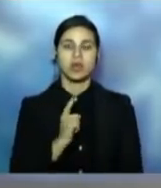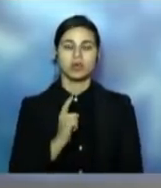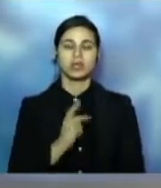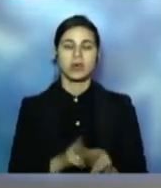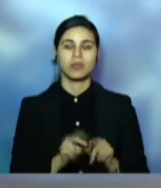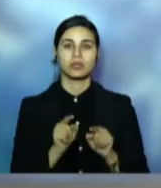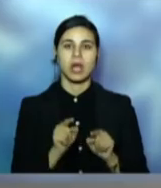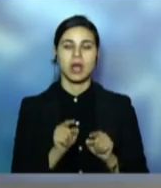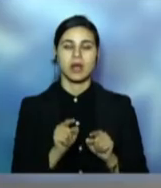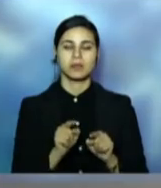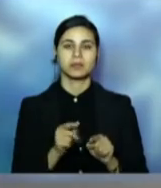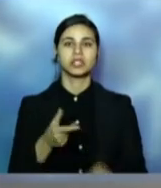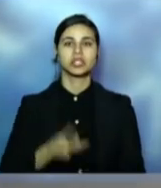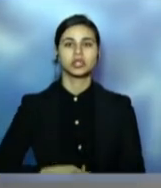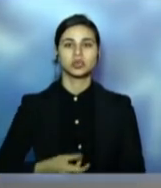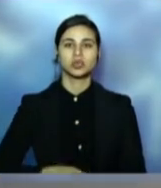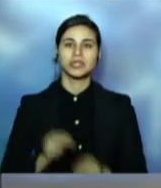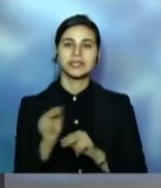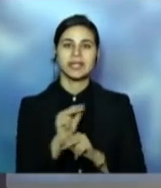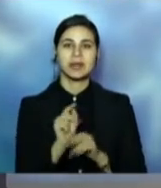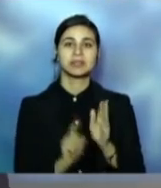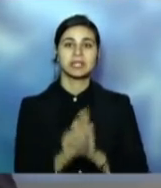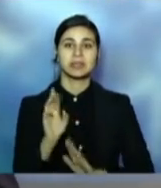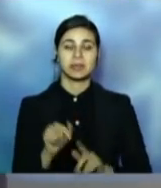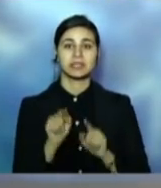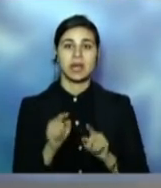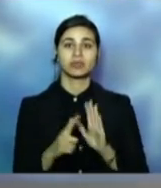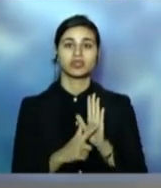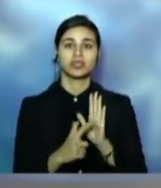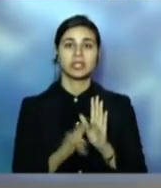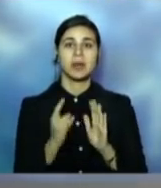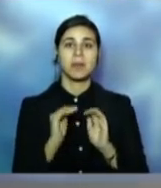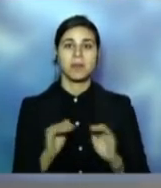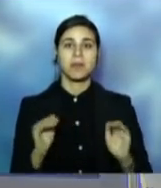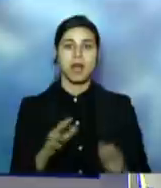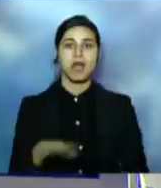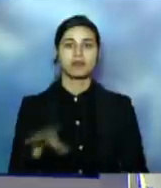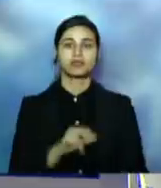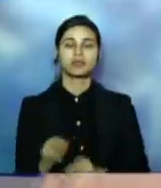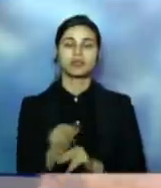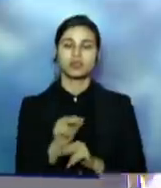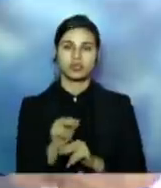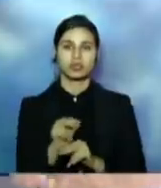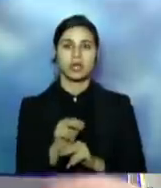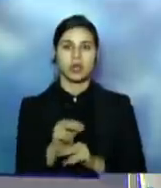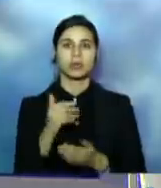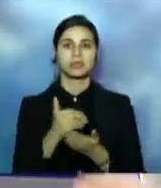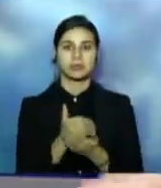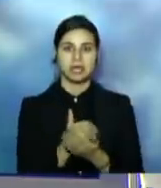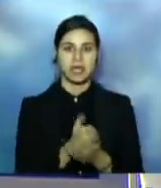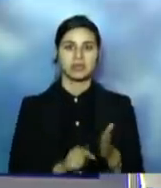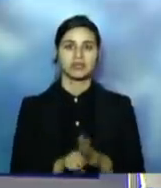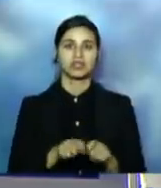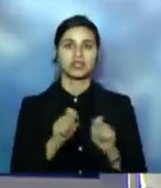ამ ესე ინსულინ თერაპიის დაწყებას და სწორედ ამ 7 ბავშვის მკურნალობის მიხედვით